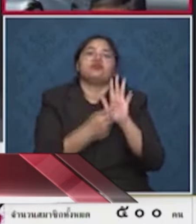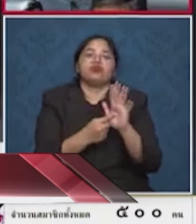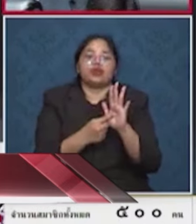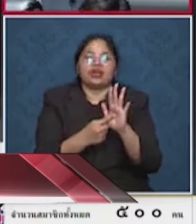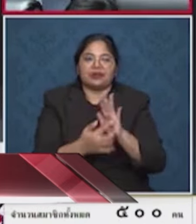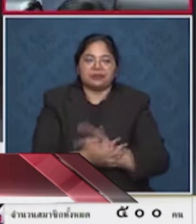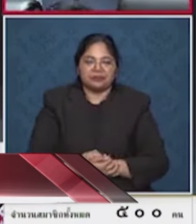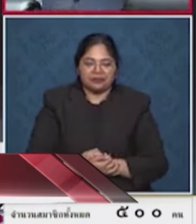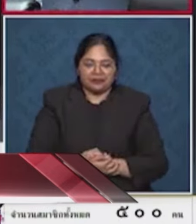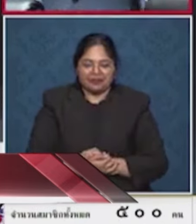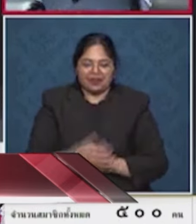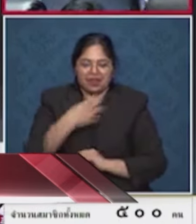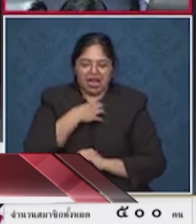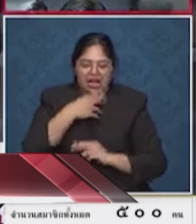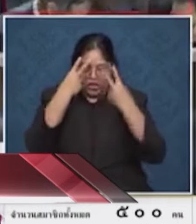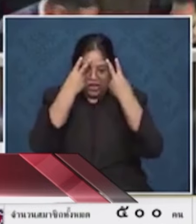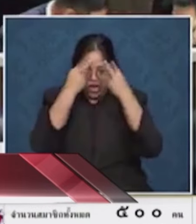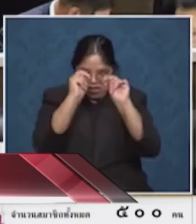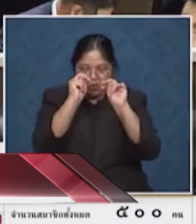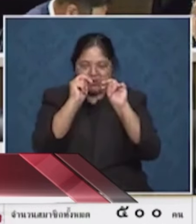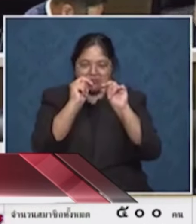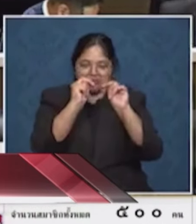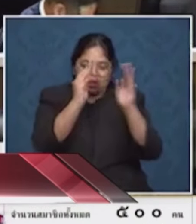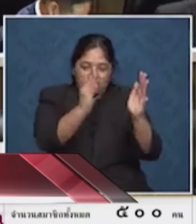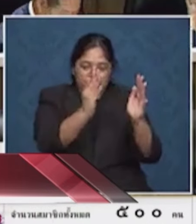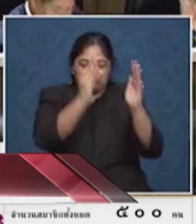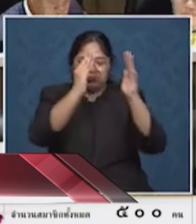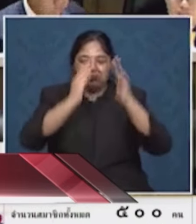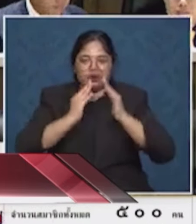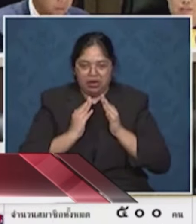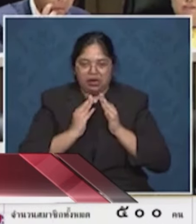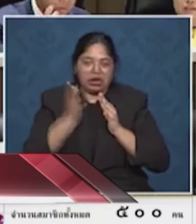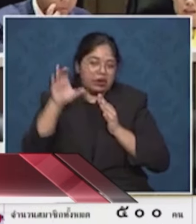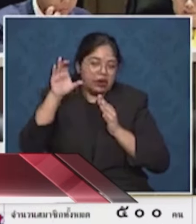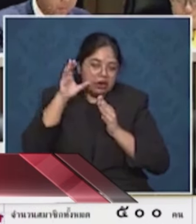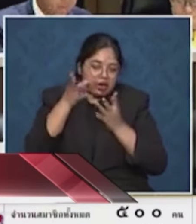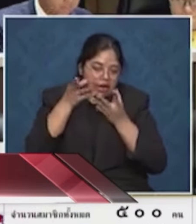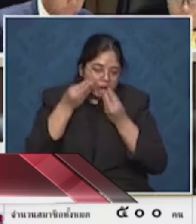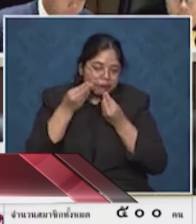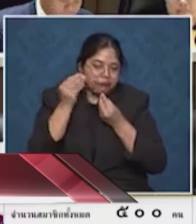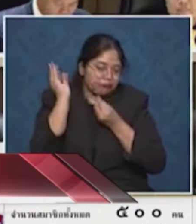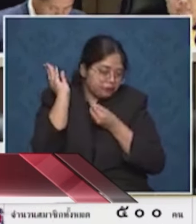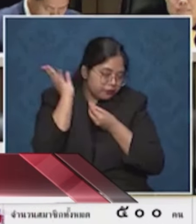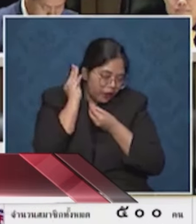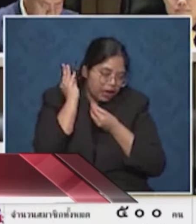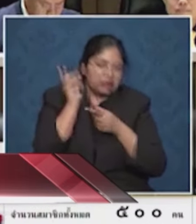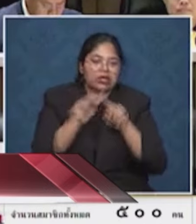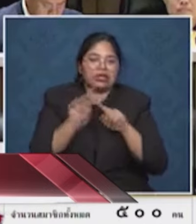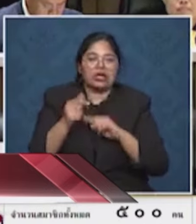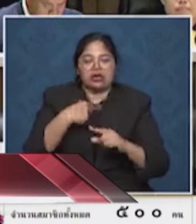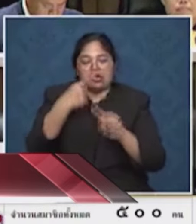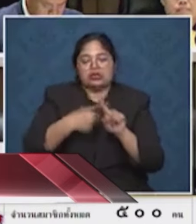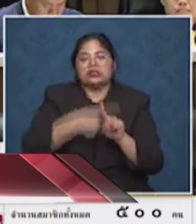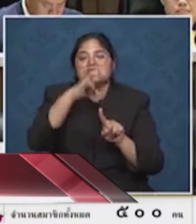รับความเห็นเล็กๆนี้ไปประกอบการพิจารณาบริหารราชการแผ่นดินต่อไป 7